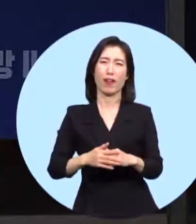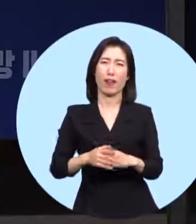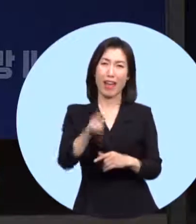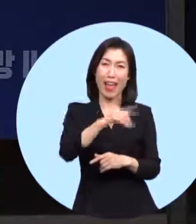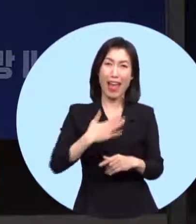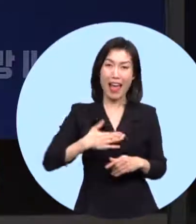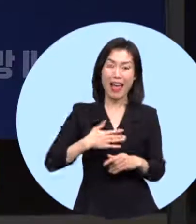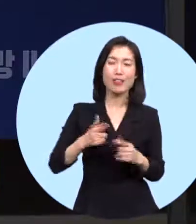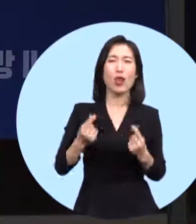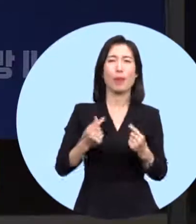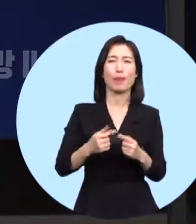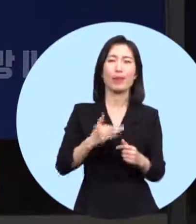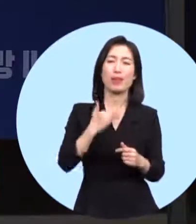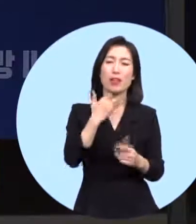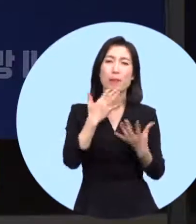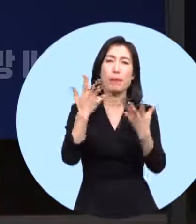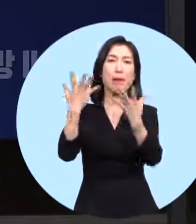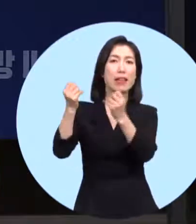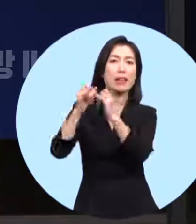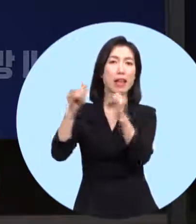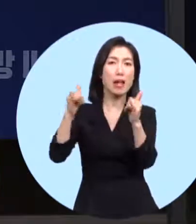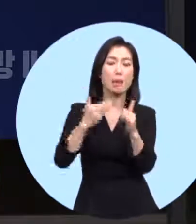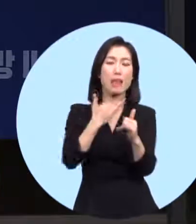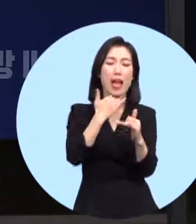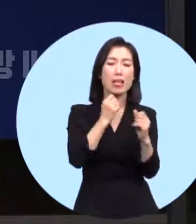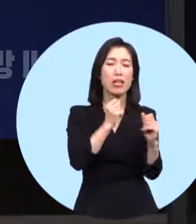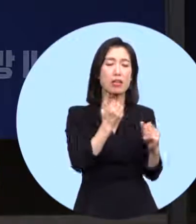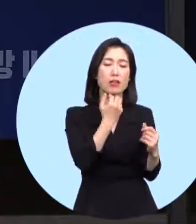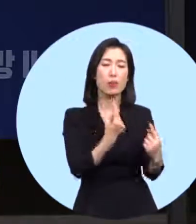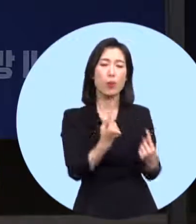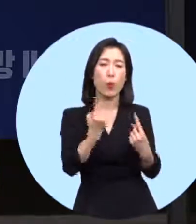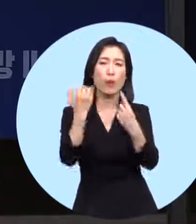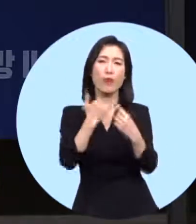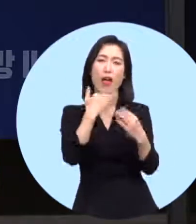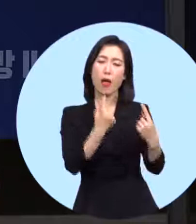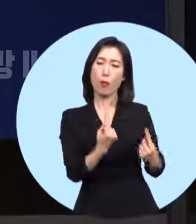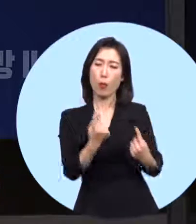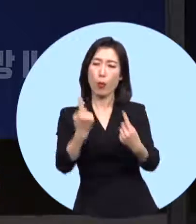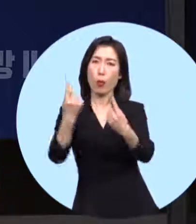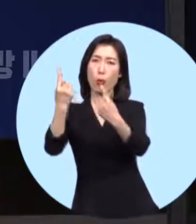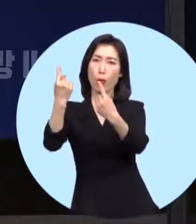것처럼 나이가 많으신 분들이 많아질수록 나이가 이제 연령이